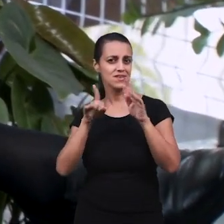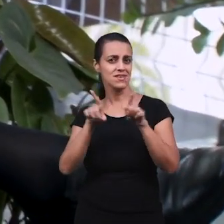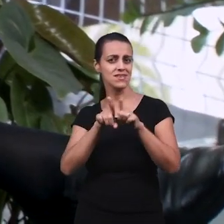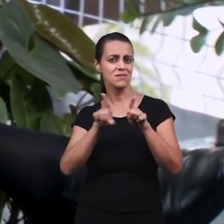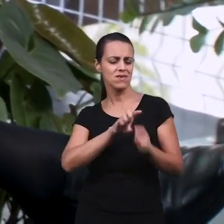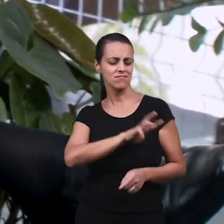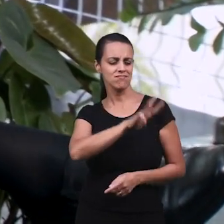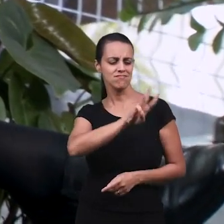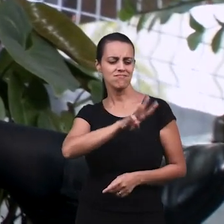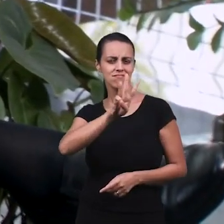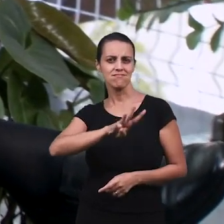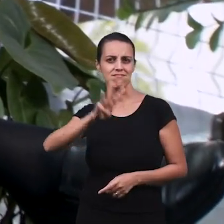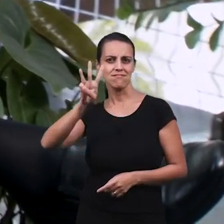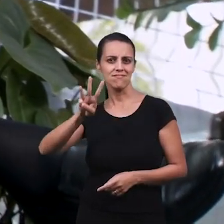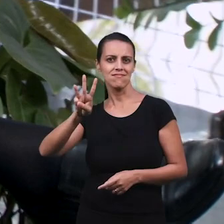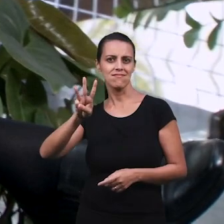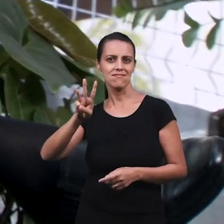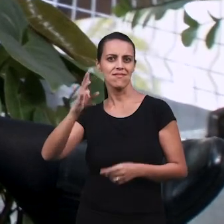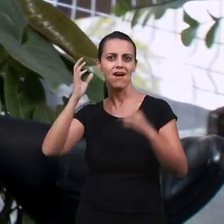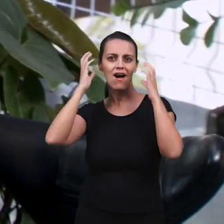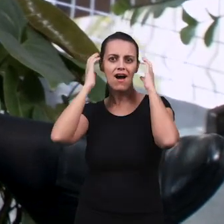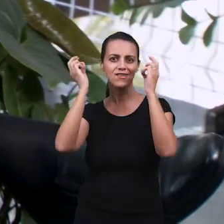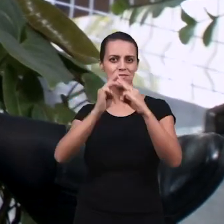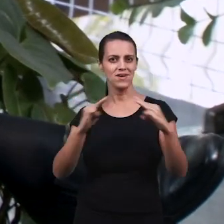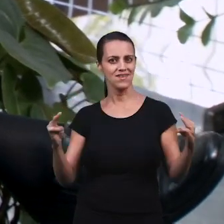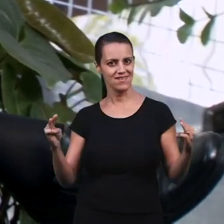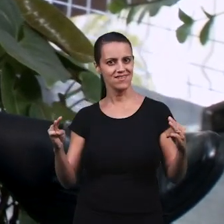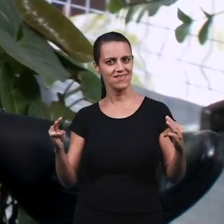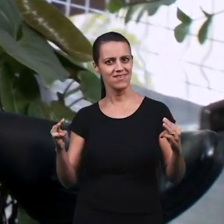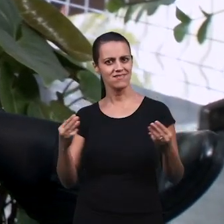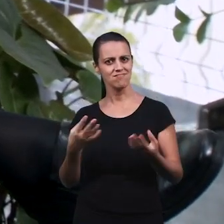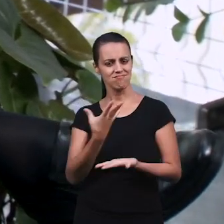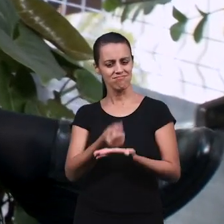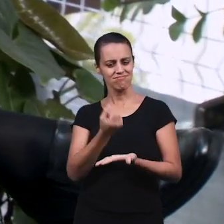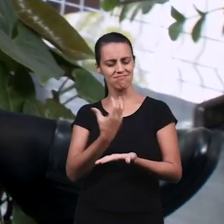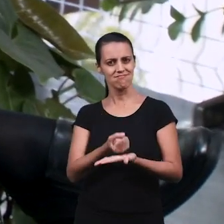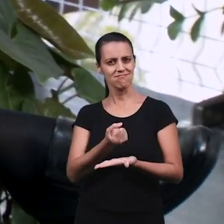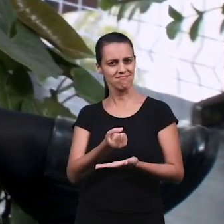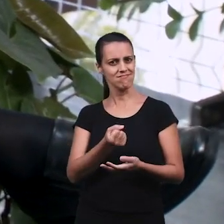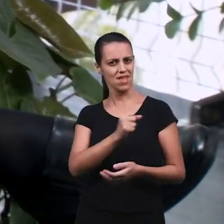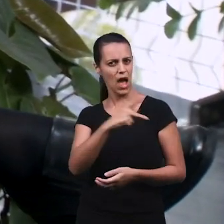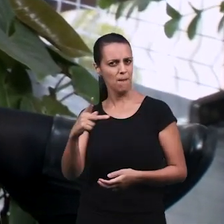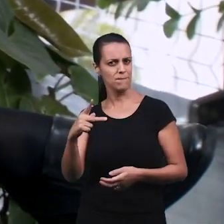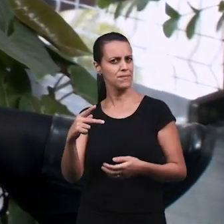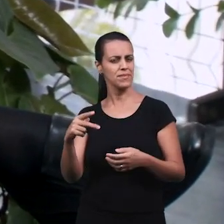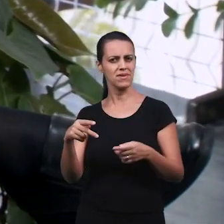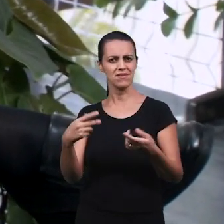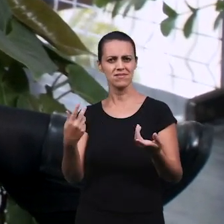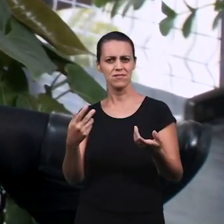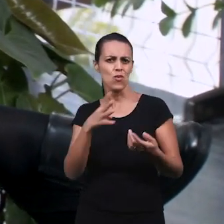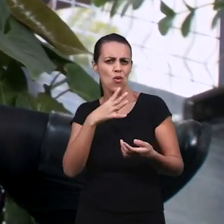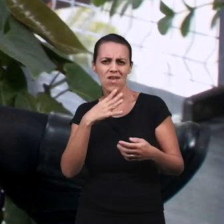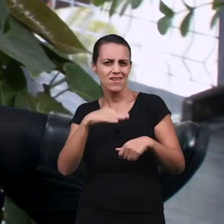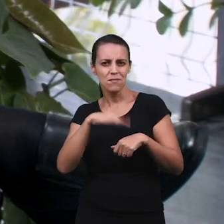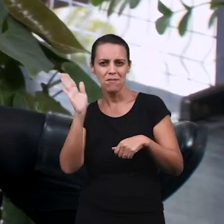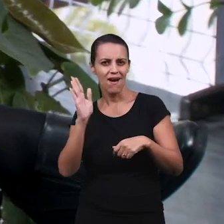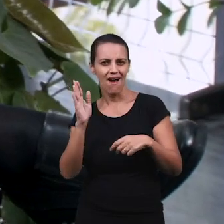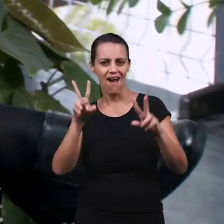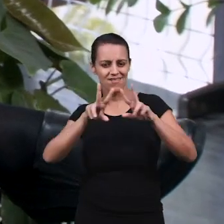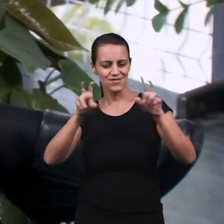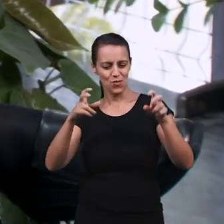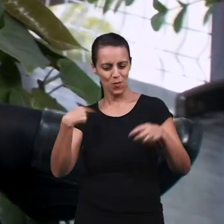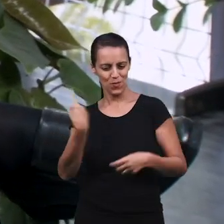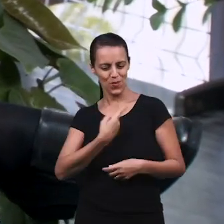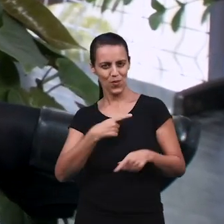de l'Église chrétienne de Maranatha et de la radio Manaim. Téléchargez les applications gratuites. Naviguez, connaissez davantage sur nous et